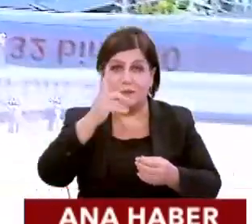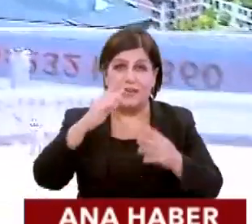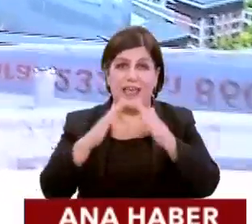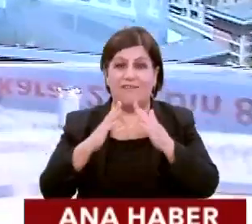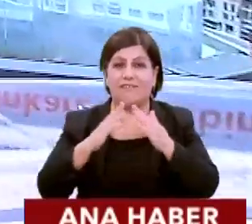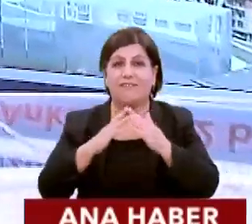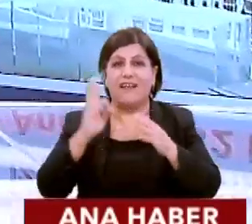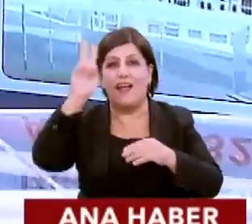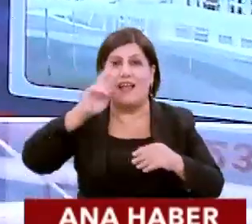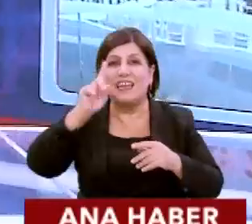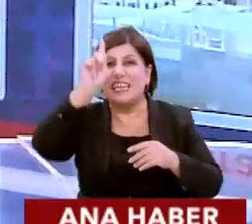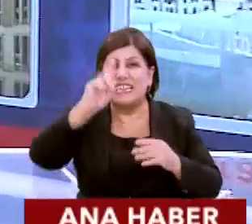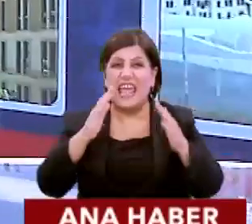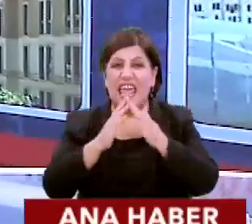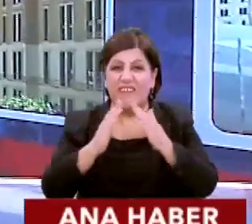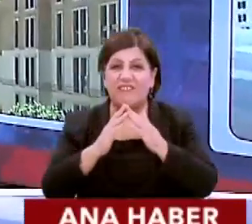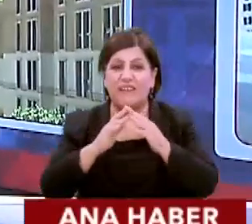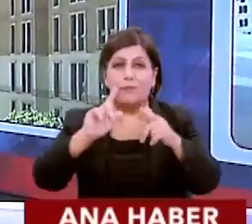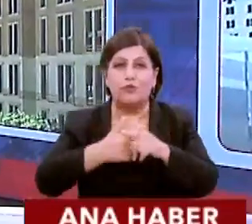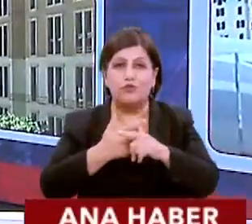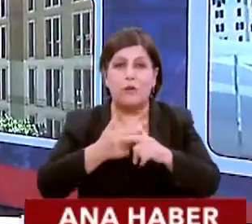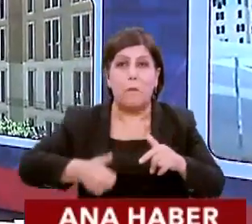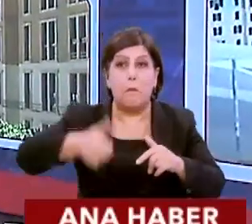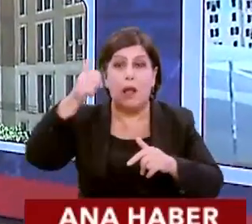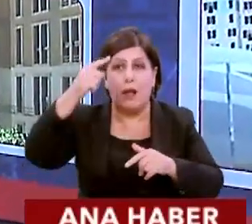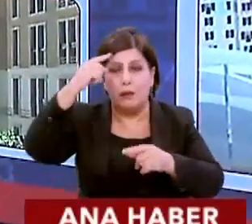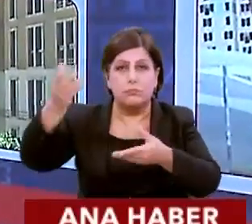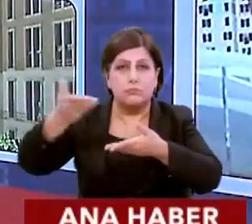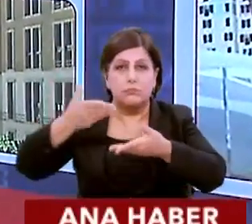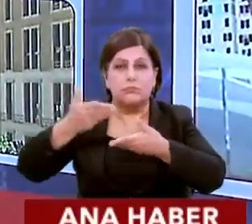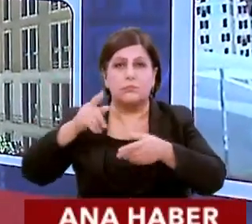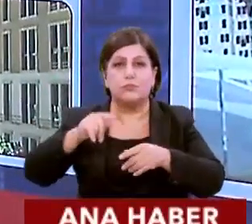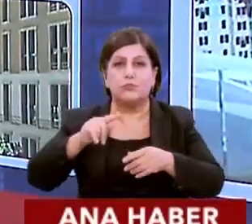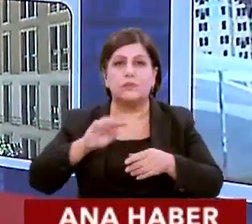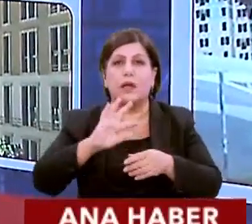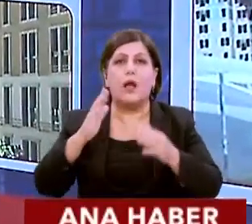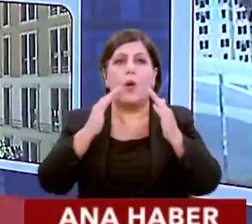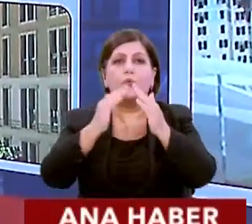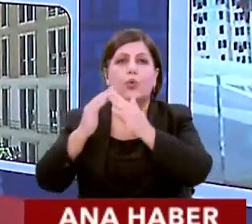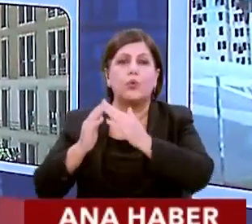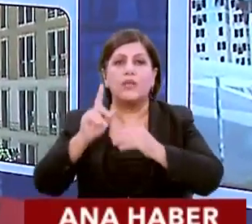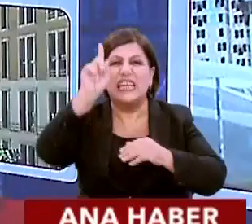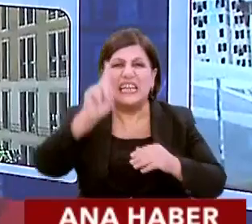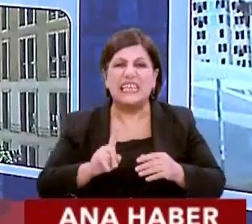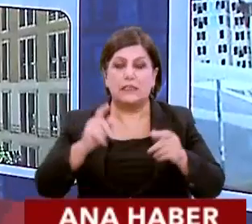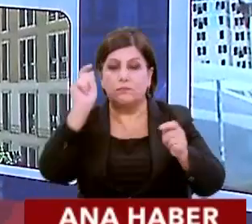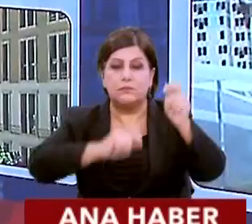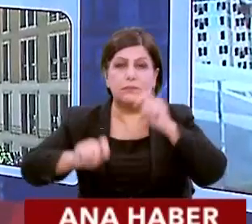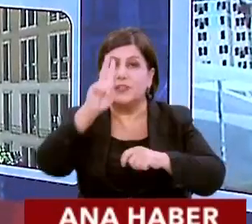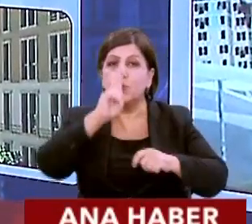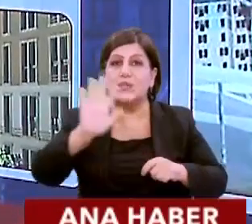Evim projesi bakan kurumdan gelen bilgiler Buyurun kontenjan kaçtı ilk etapta